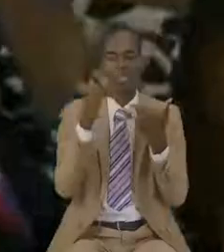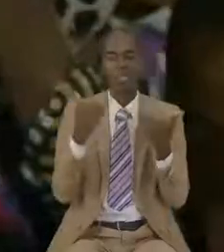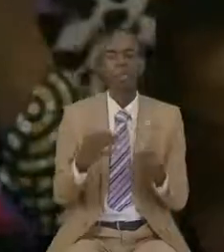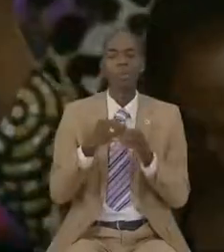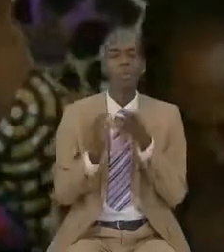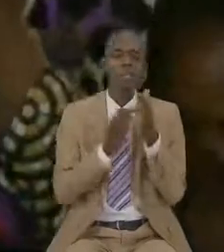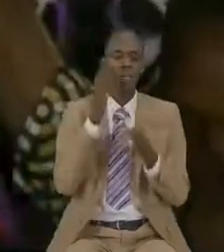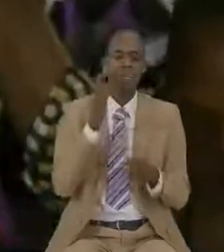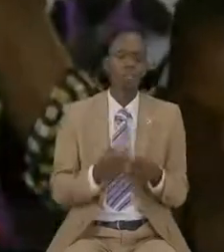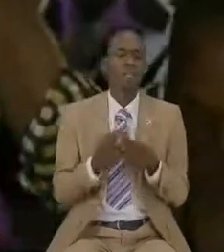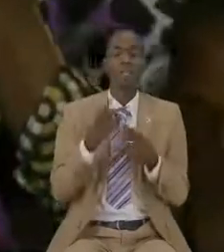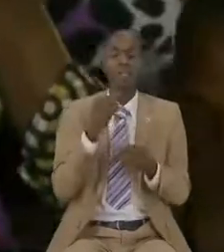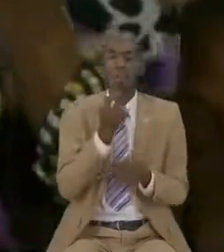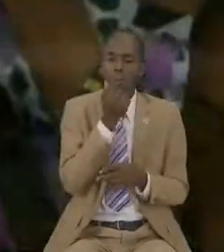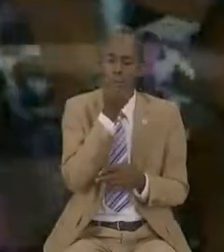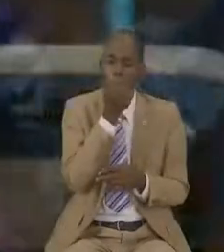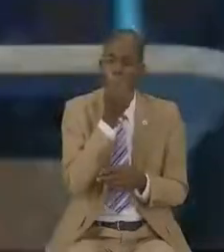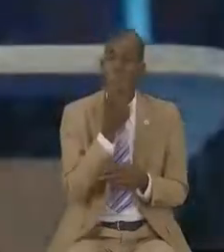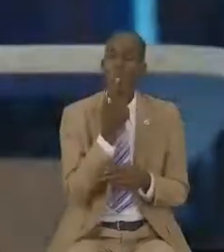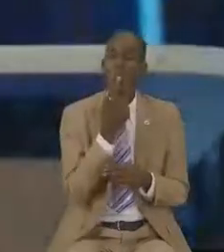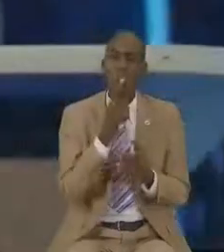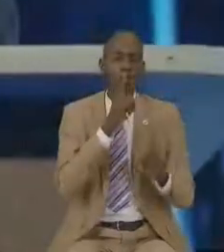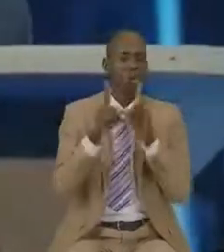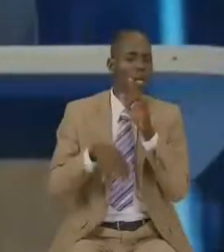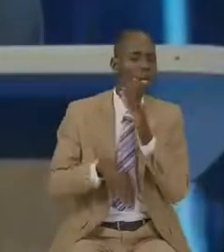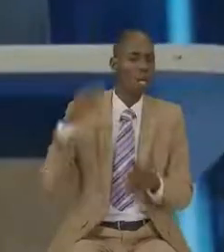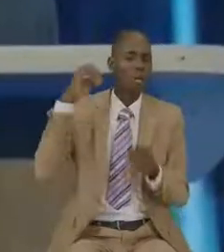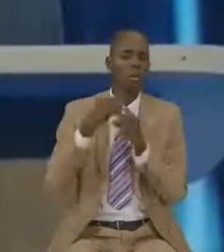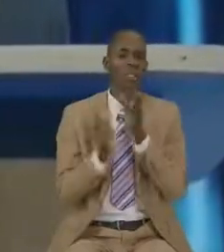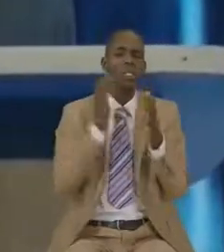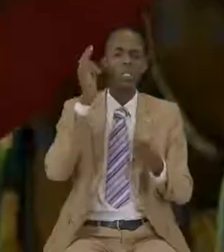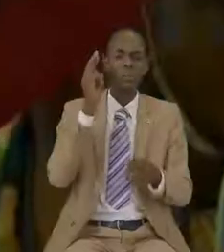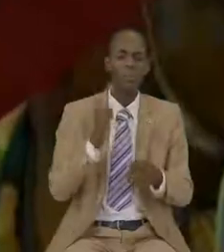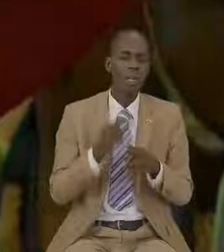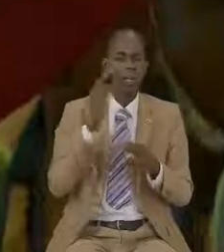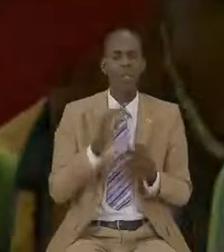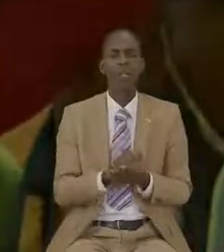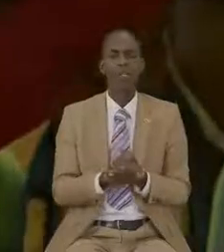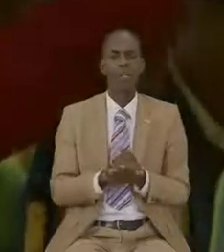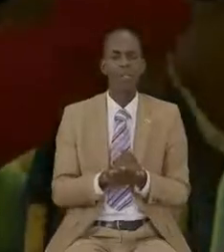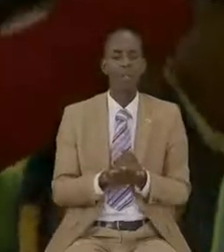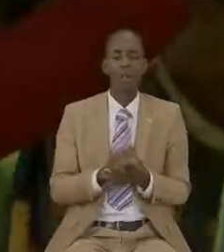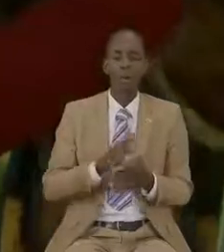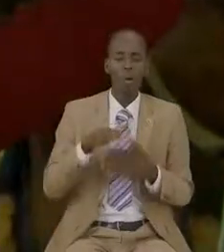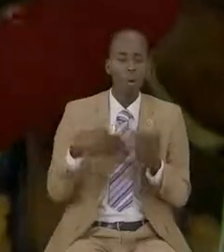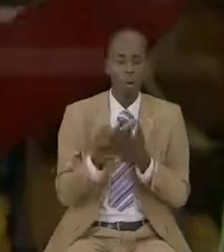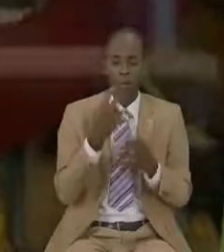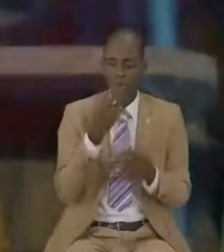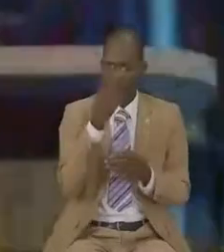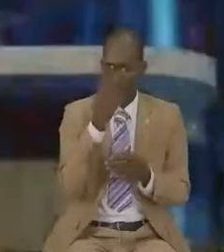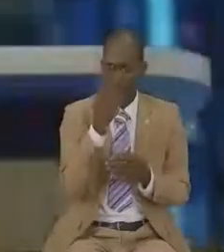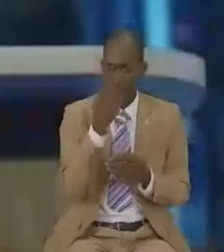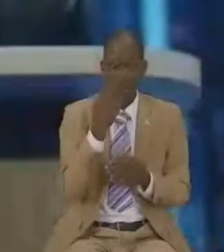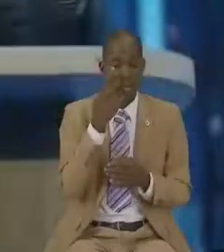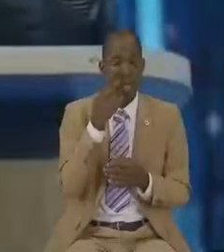Jésus. Les langues muettes, parlez maintenant au nom de Jésus. Ces yeux aveugles, Seigneur,